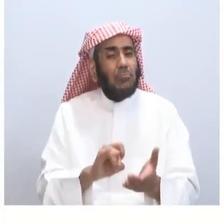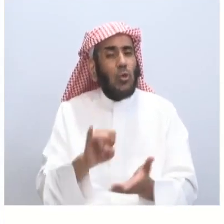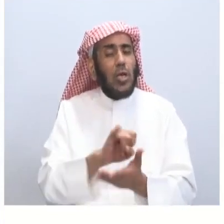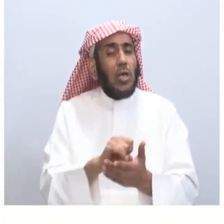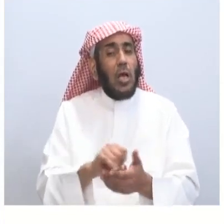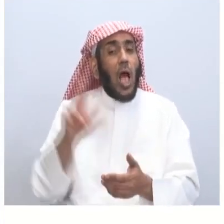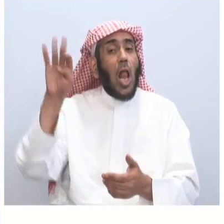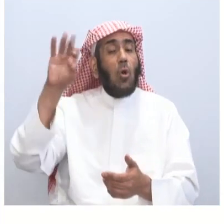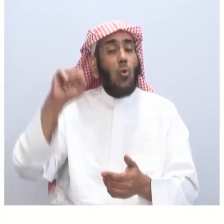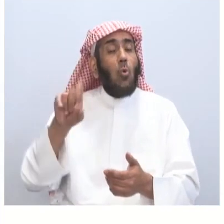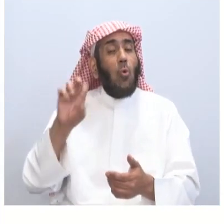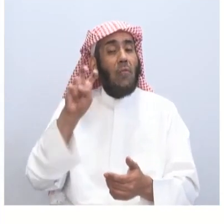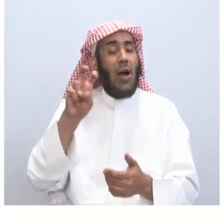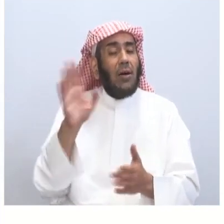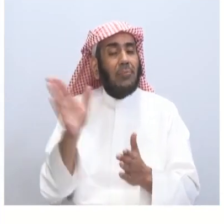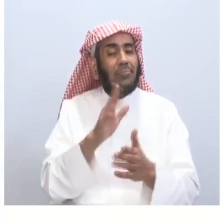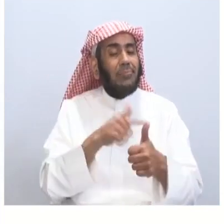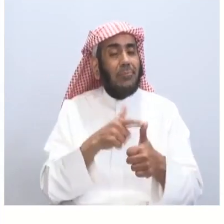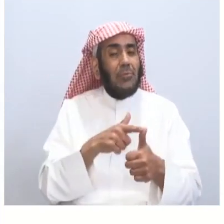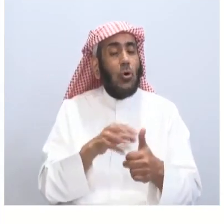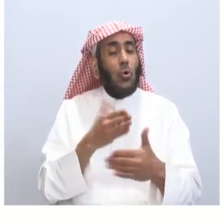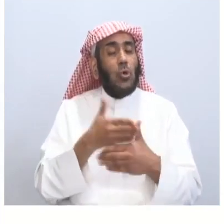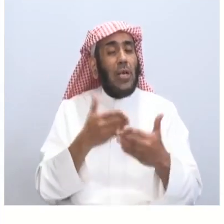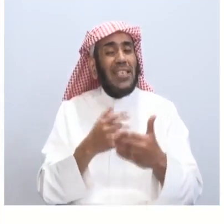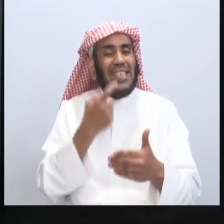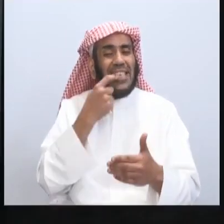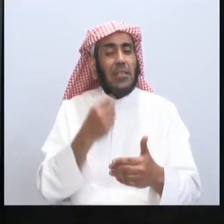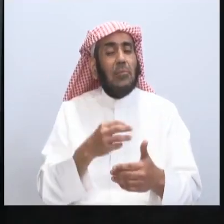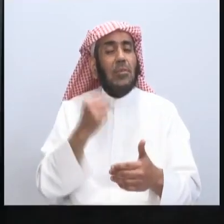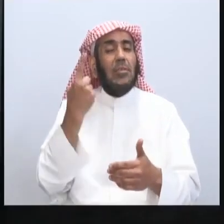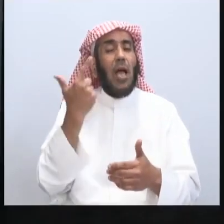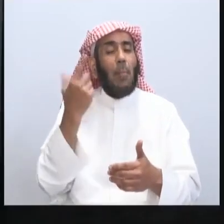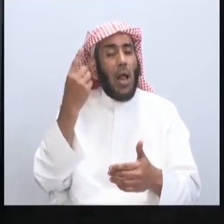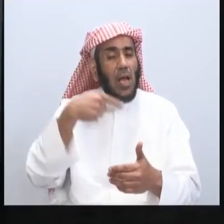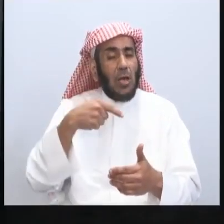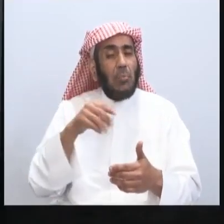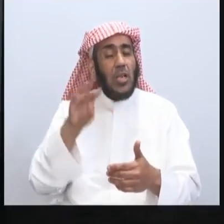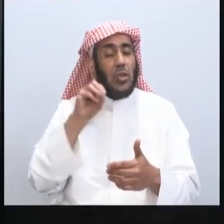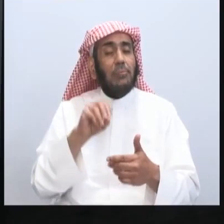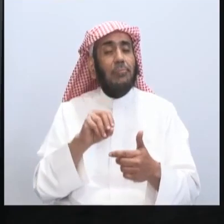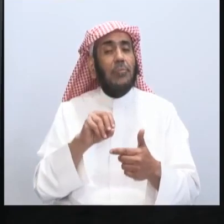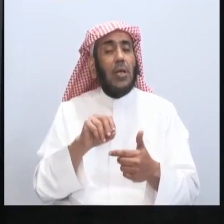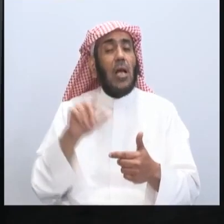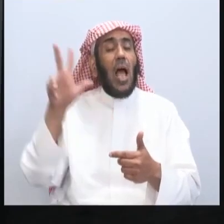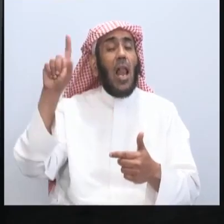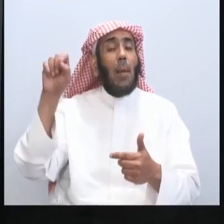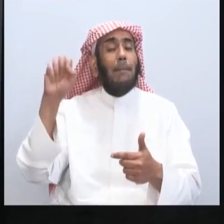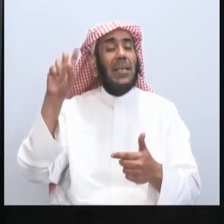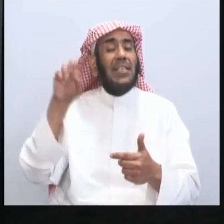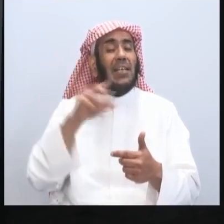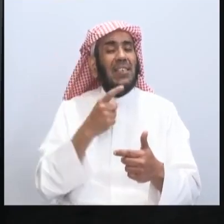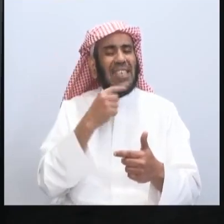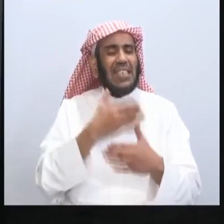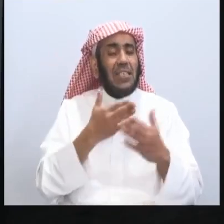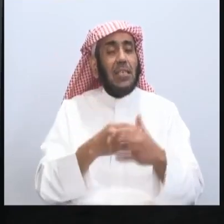الكوفه الكوفه انشات في السنه الساب عش من الهجره البصره انشات في